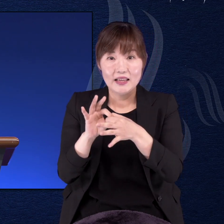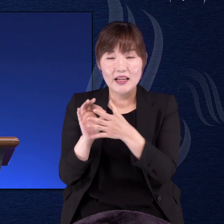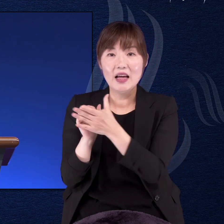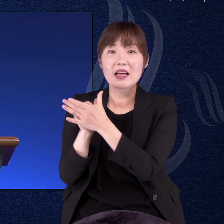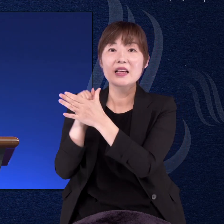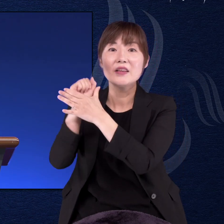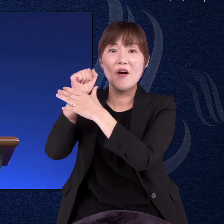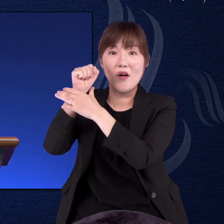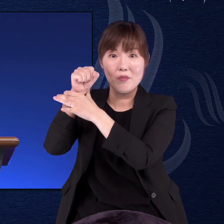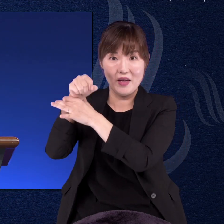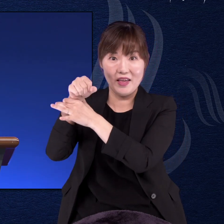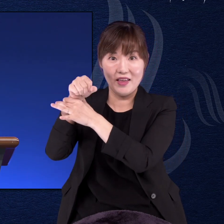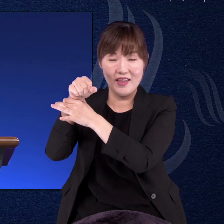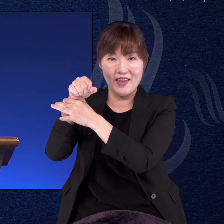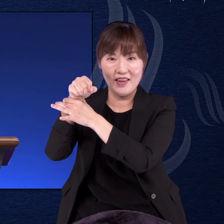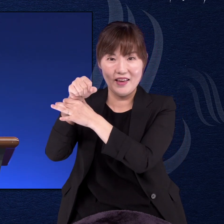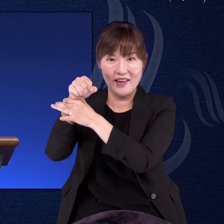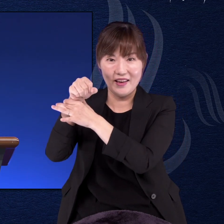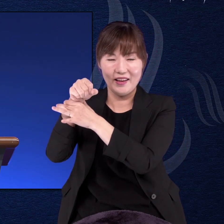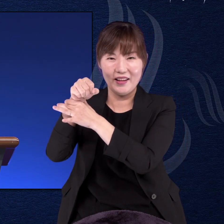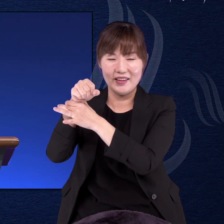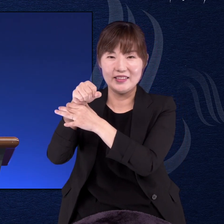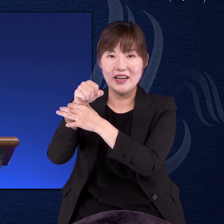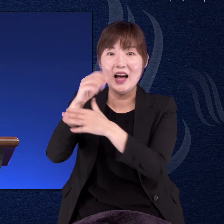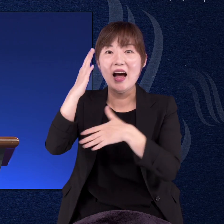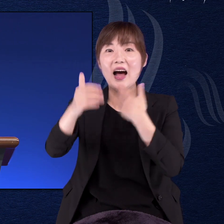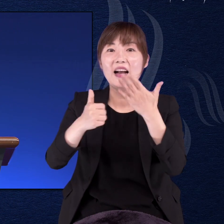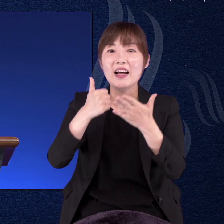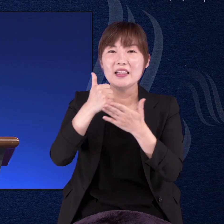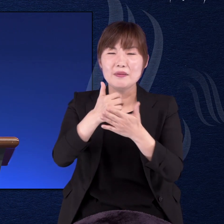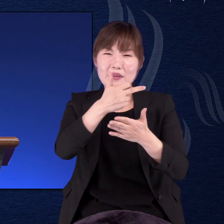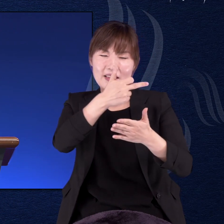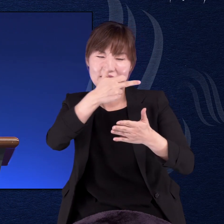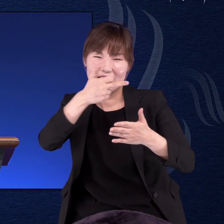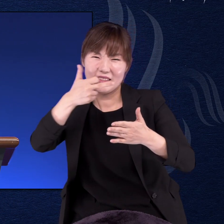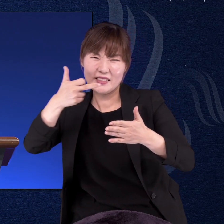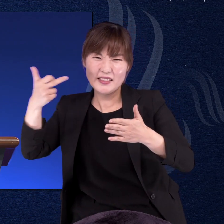상은 우리가 뭘 잘할 때 받잖아요. 그렇죠?